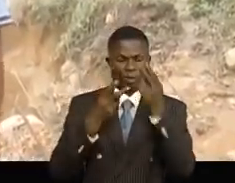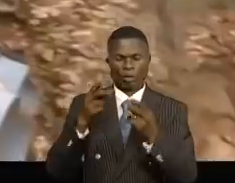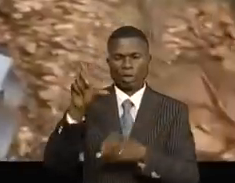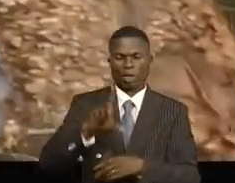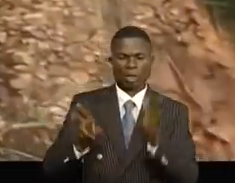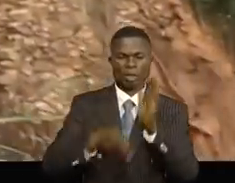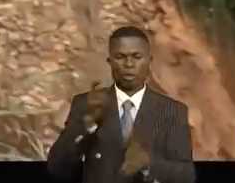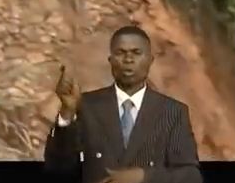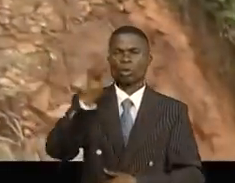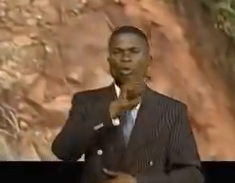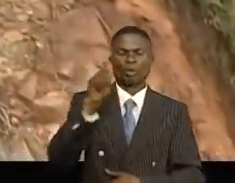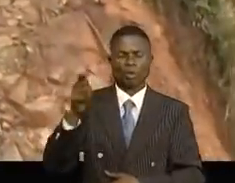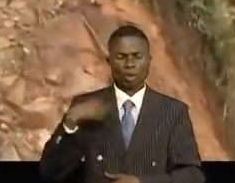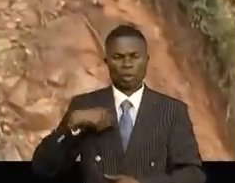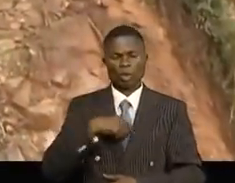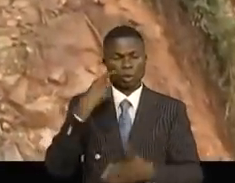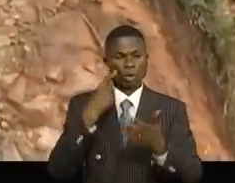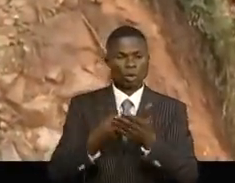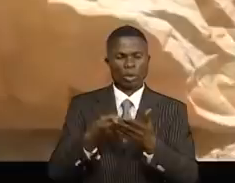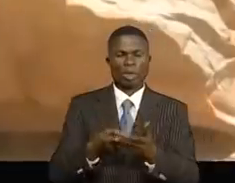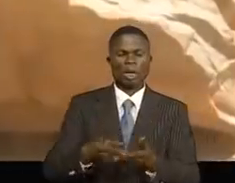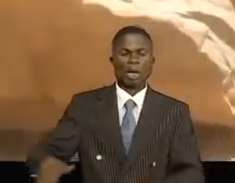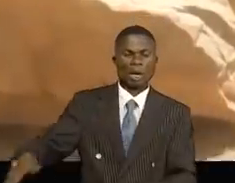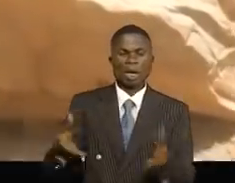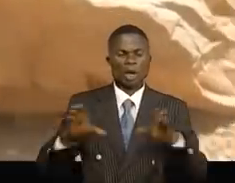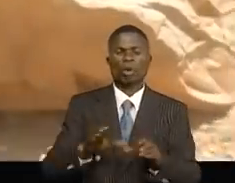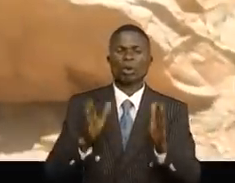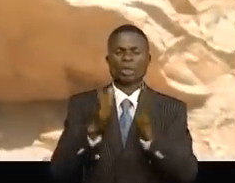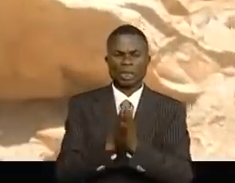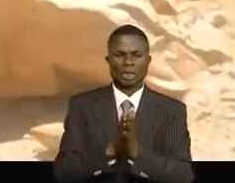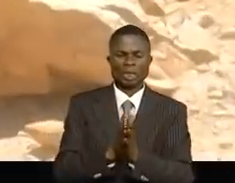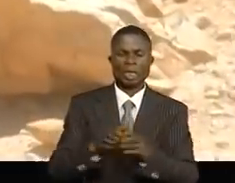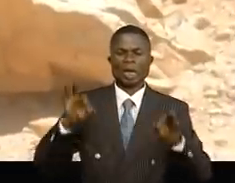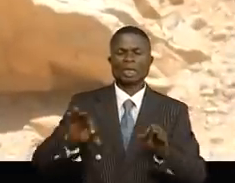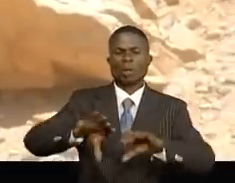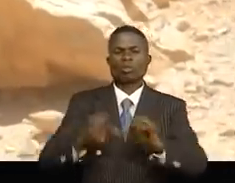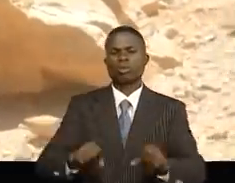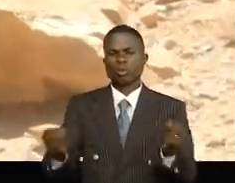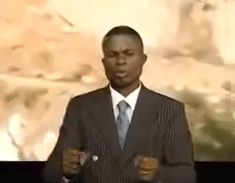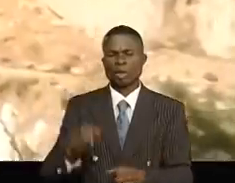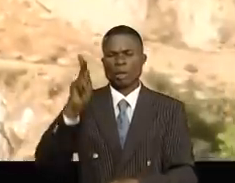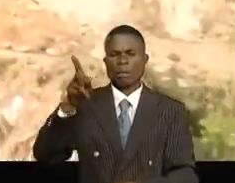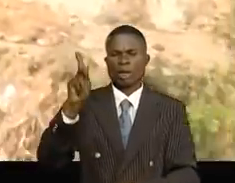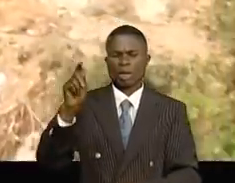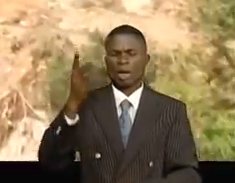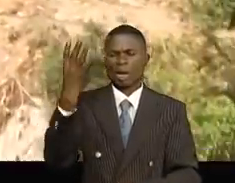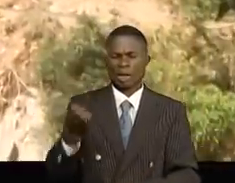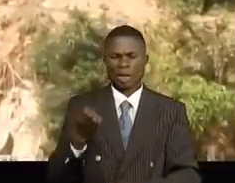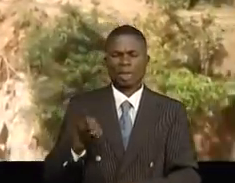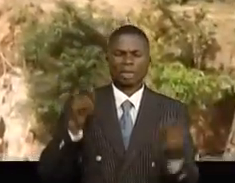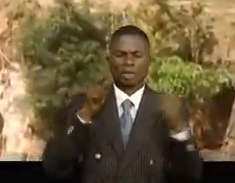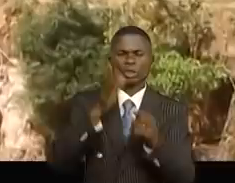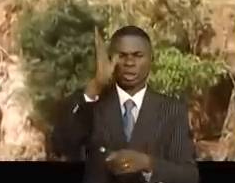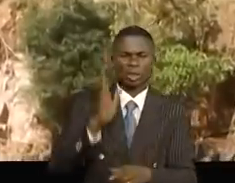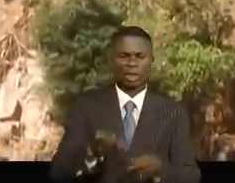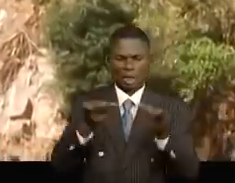lundi 12 avril, nous avons constaté plus de 10 têtes d'érosion et éboulements de terre entre PK40 et 500 sur l'endroit